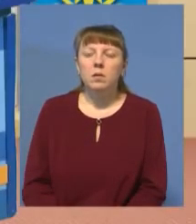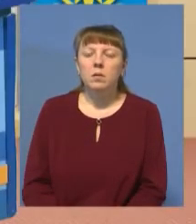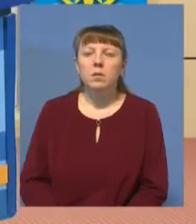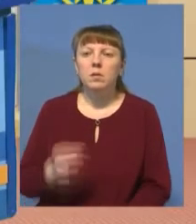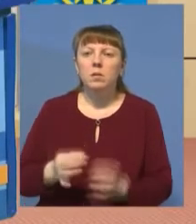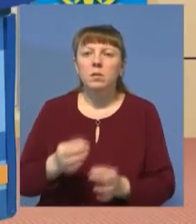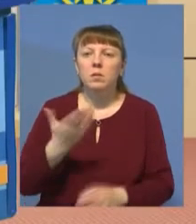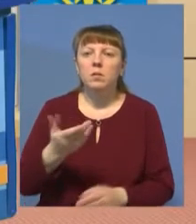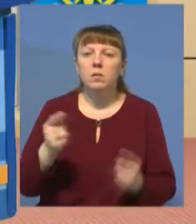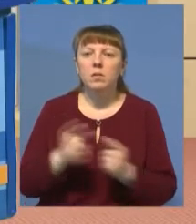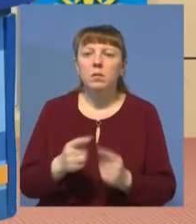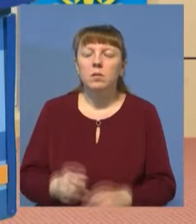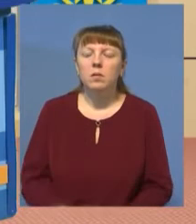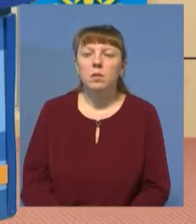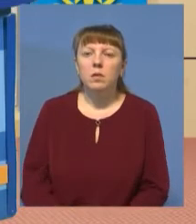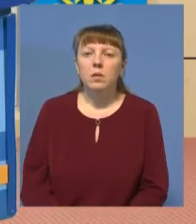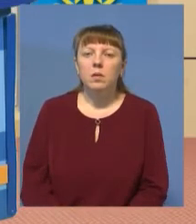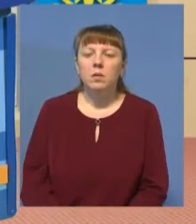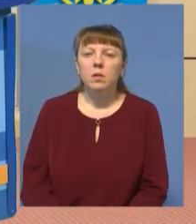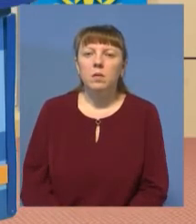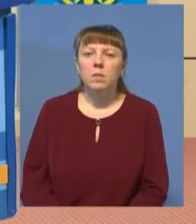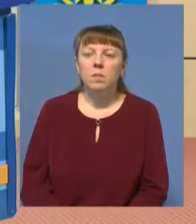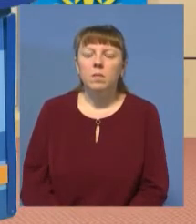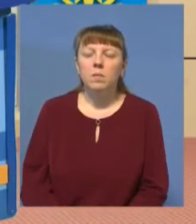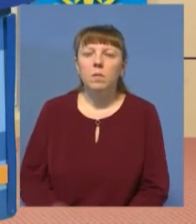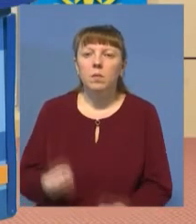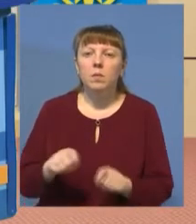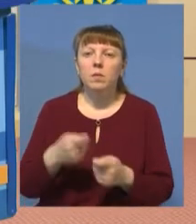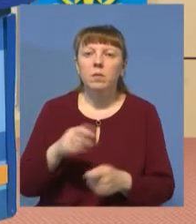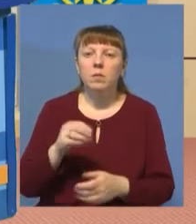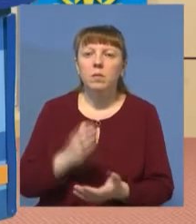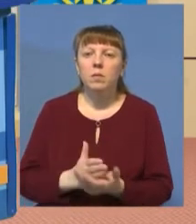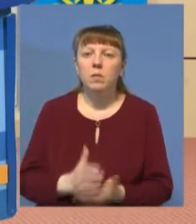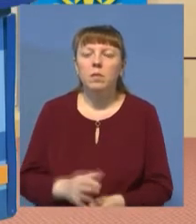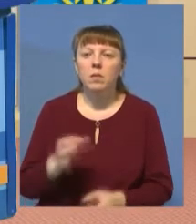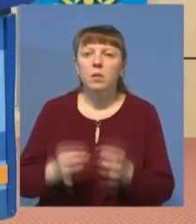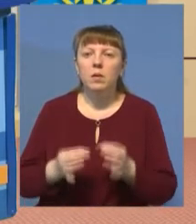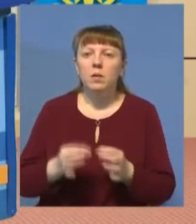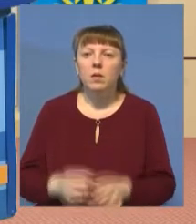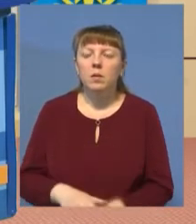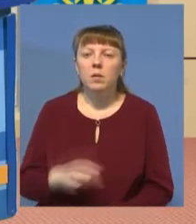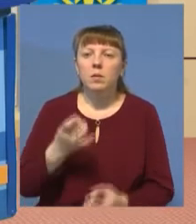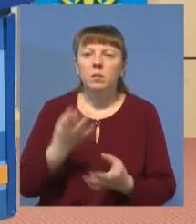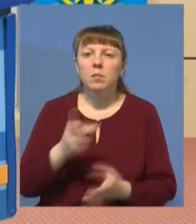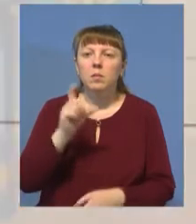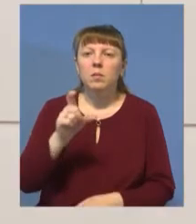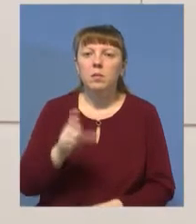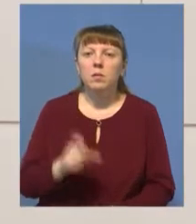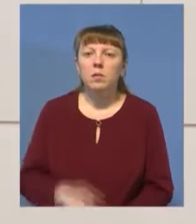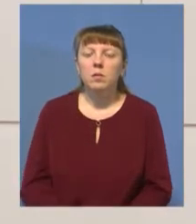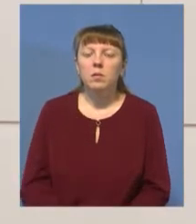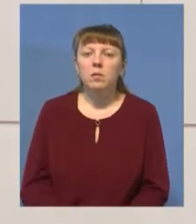будет установлено, что имеются какие-то существенные нарушения, судья, так же, как и обычный